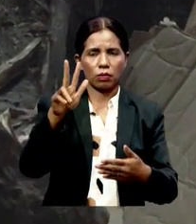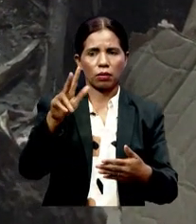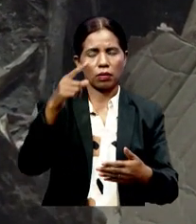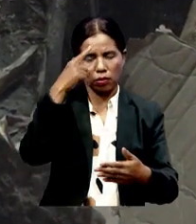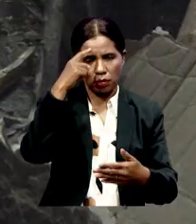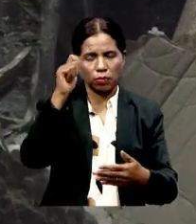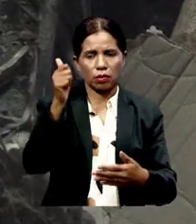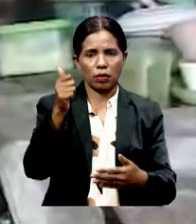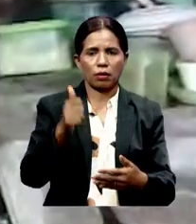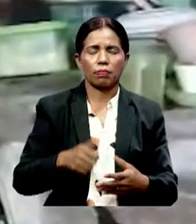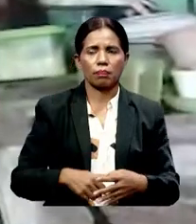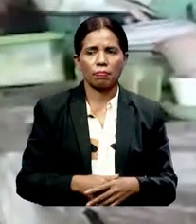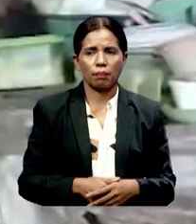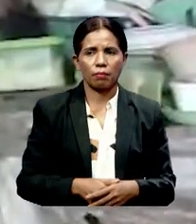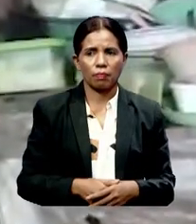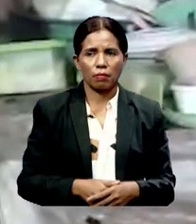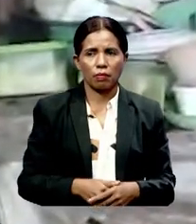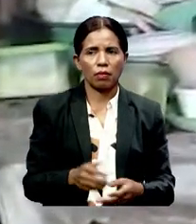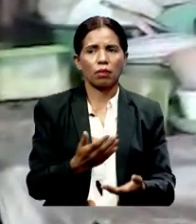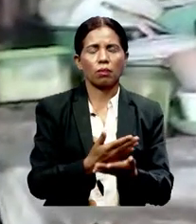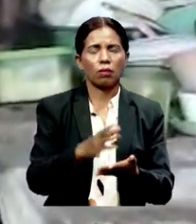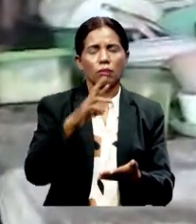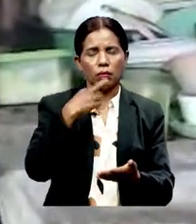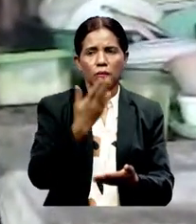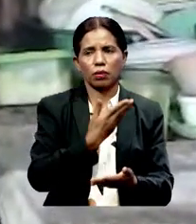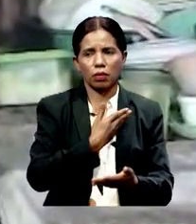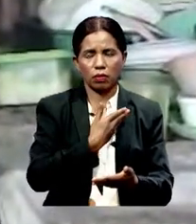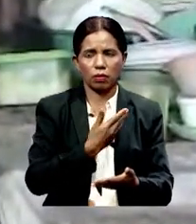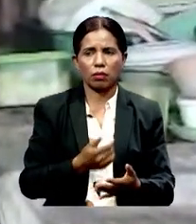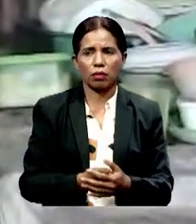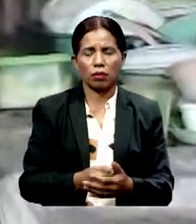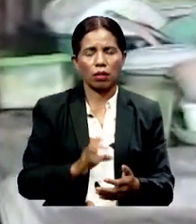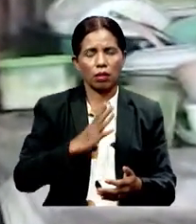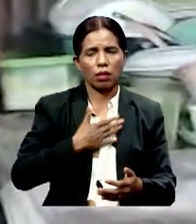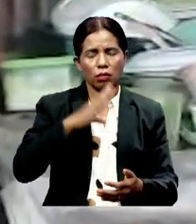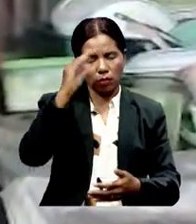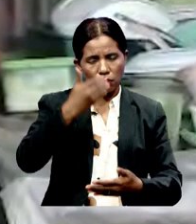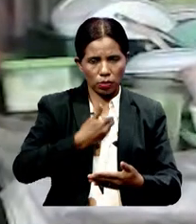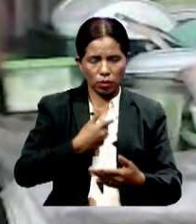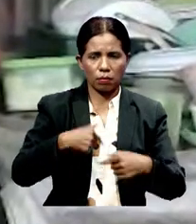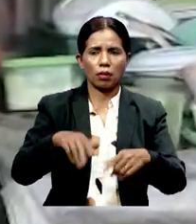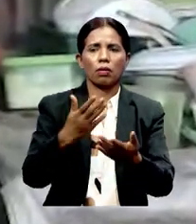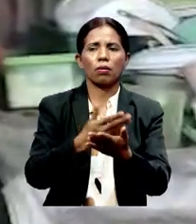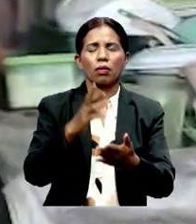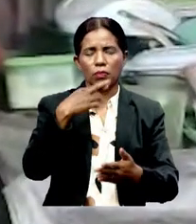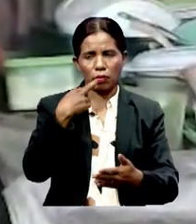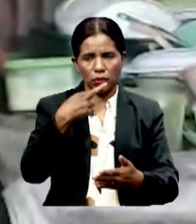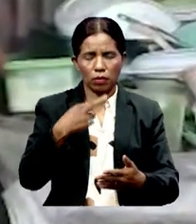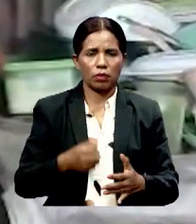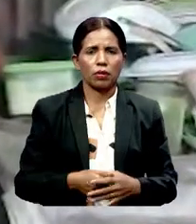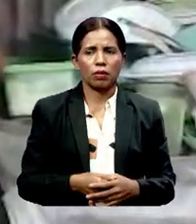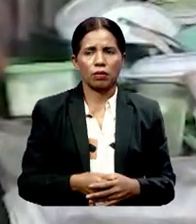kesepul saya. Ni masuk bos masuk paruli. Ni orang sih dah, ni orang sih dah bawa na holane. Kami holane cik